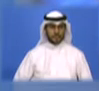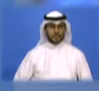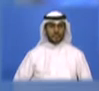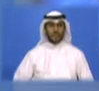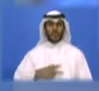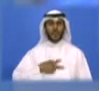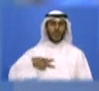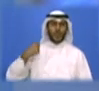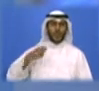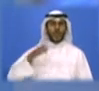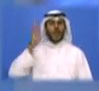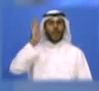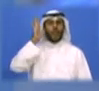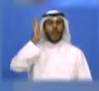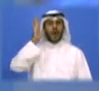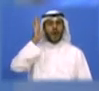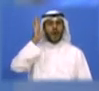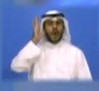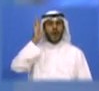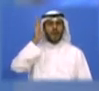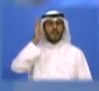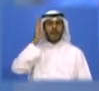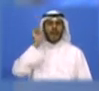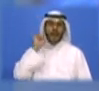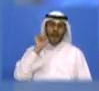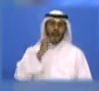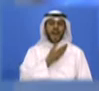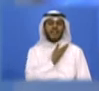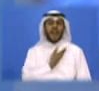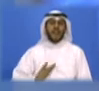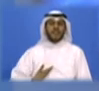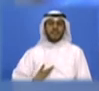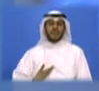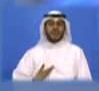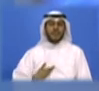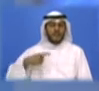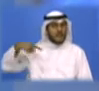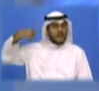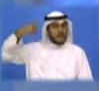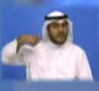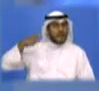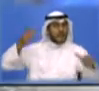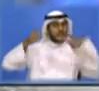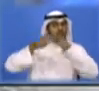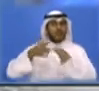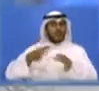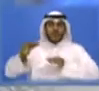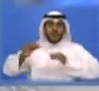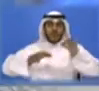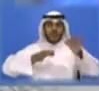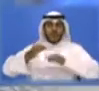قامت وزارة الأوقاف والشؤون الإسلامية ممثلة بمكتب شؤون الحج بوضع خطط مستقبلية لموسم الحج